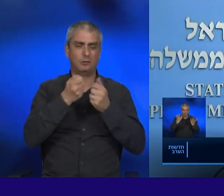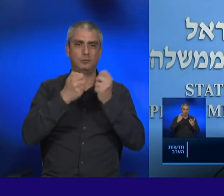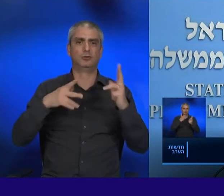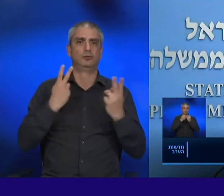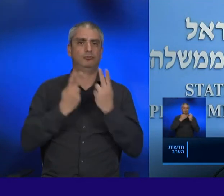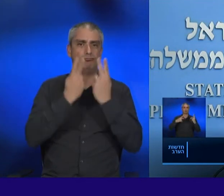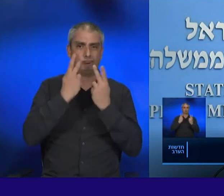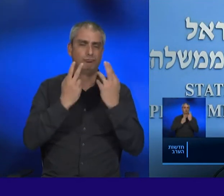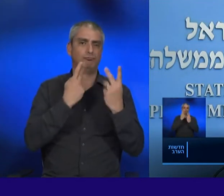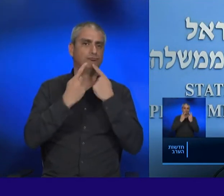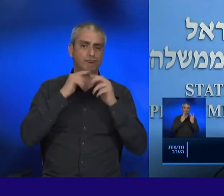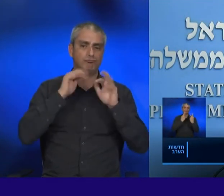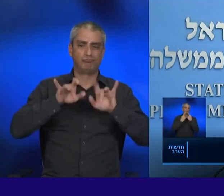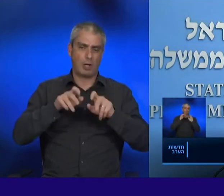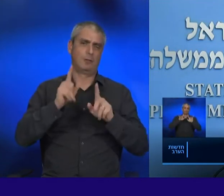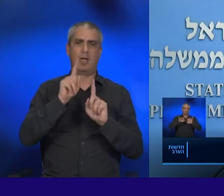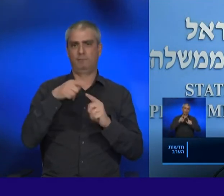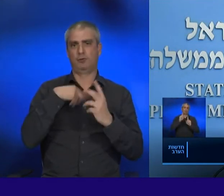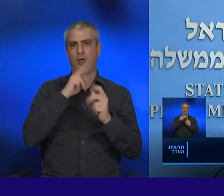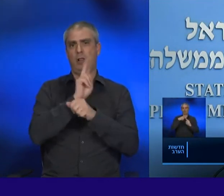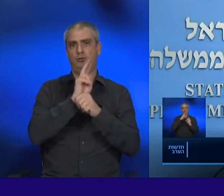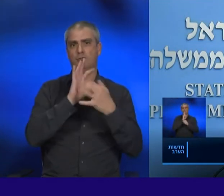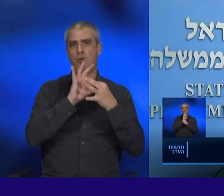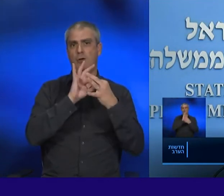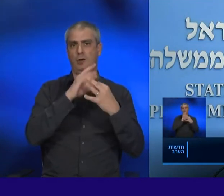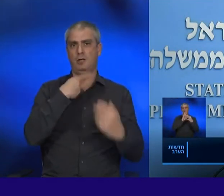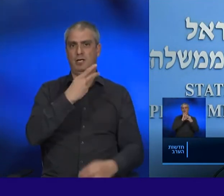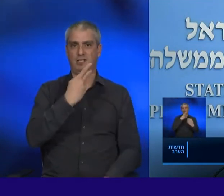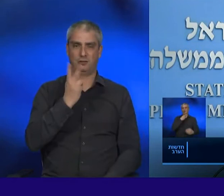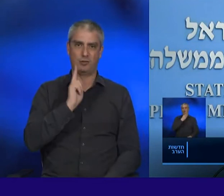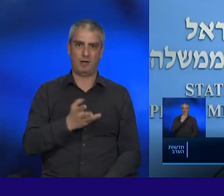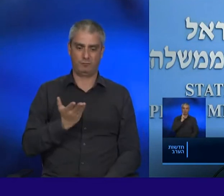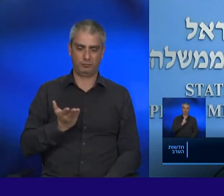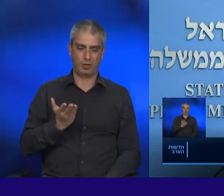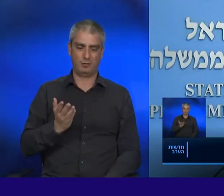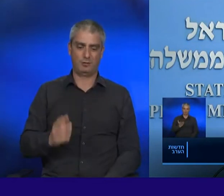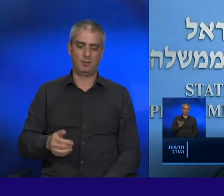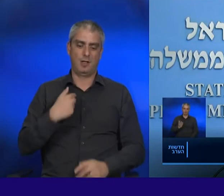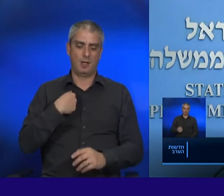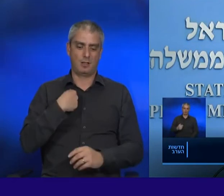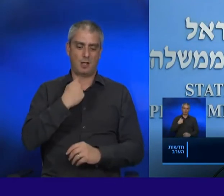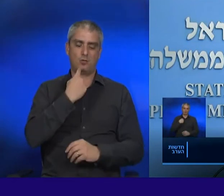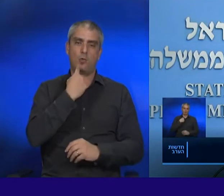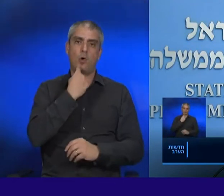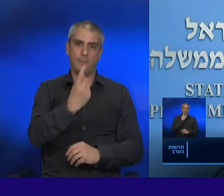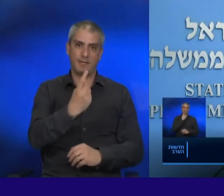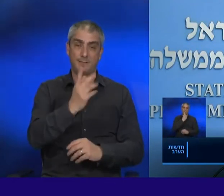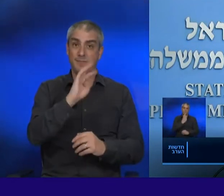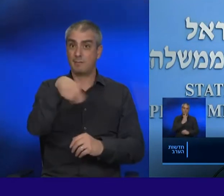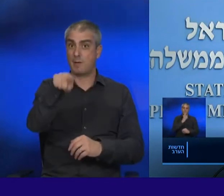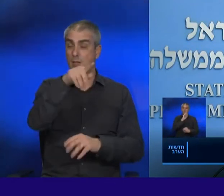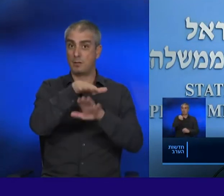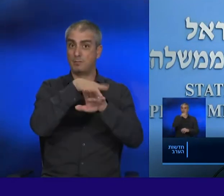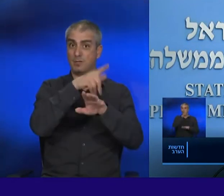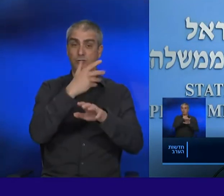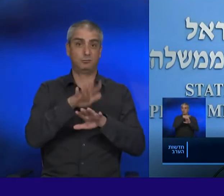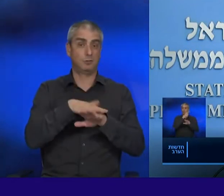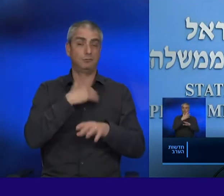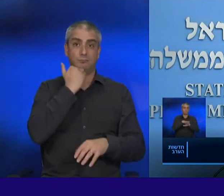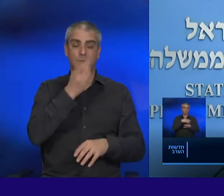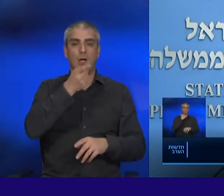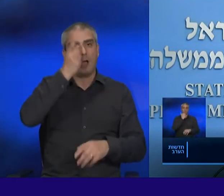ואמצעים אחרים שבהם אנחנו יכולים לשמור על קשר אנחנו גם אומרים לכם אם אתם מרגישים לא טוב